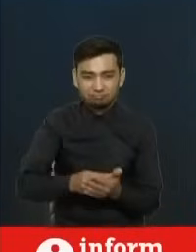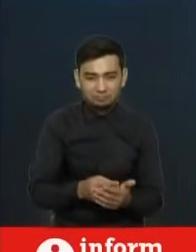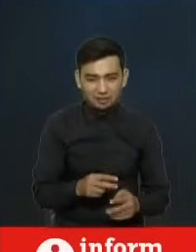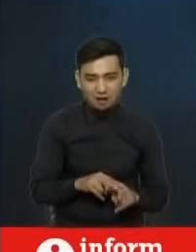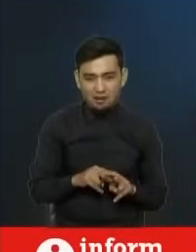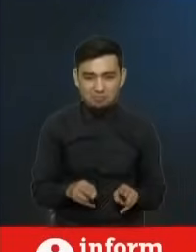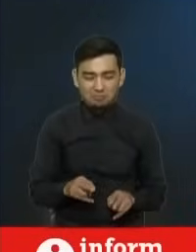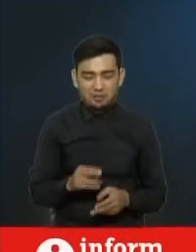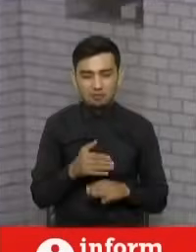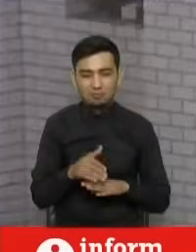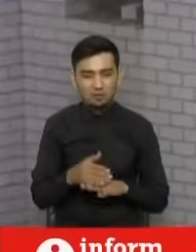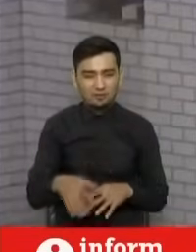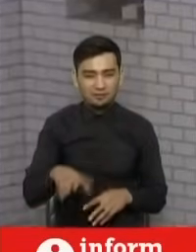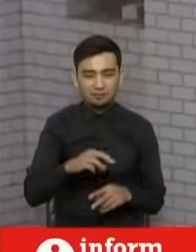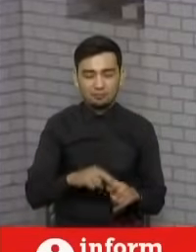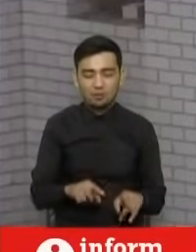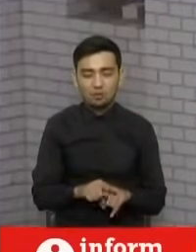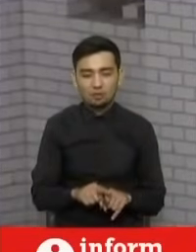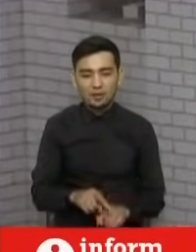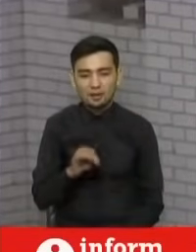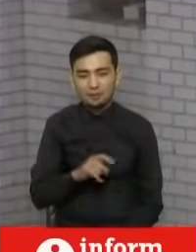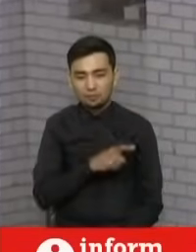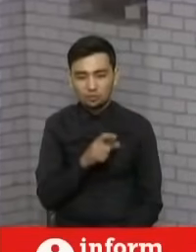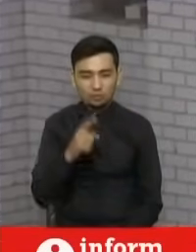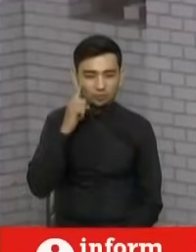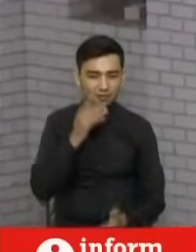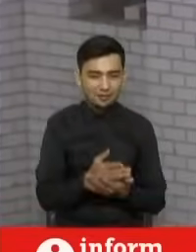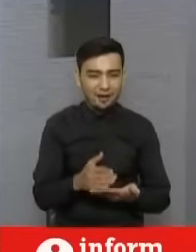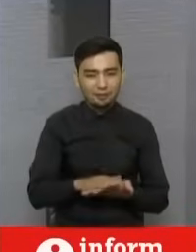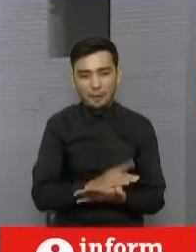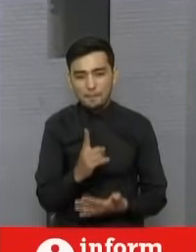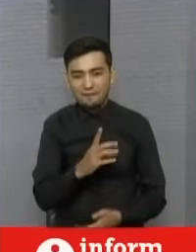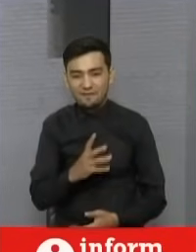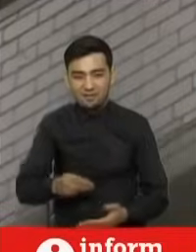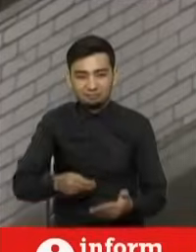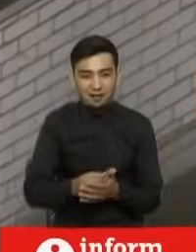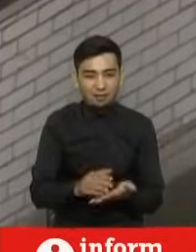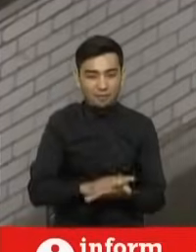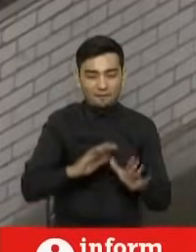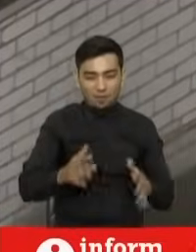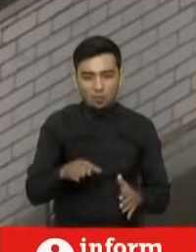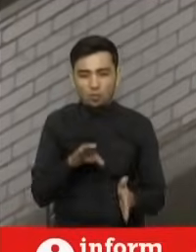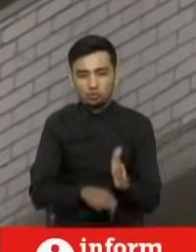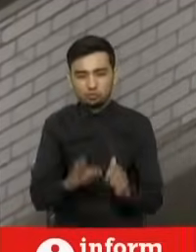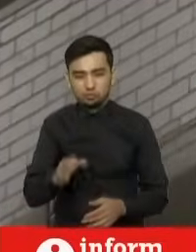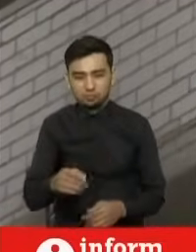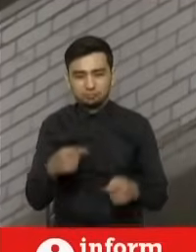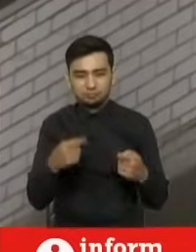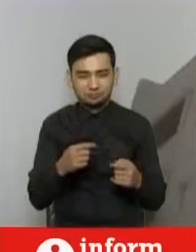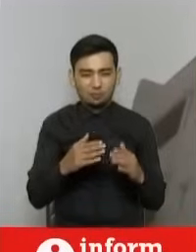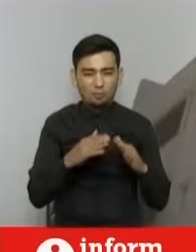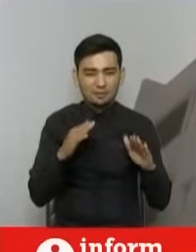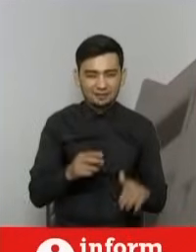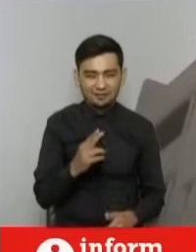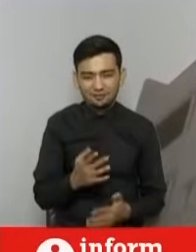рыночная ипотека. В целом эксперты опасаются, что отмена первоначального взноса ухудшит ситуацию на рынке недвижимости. Есть